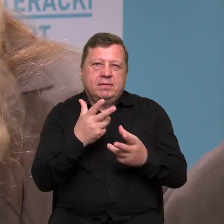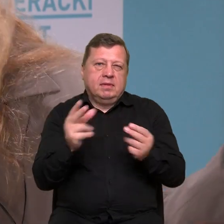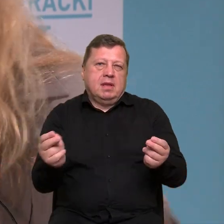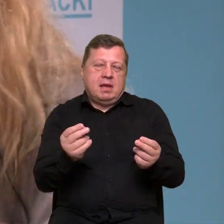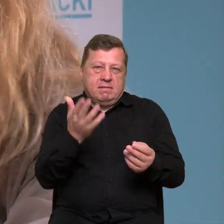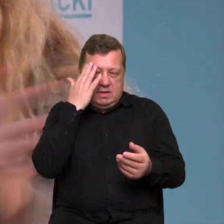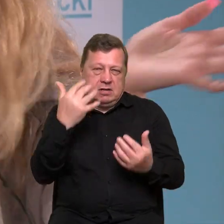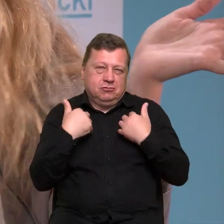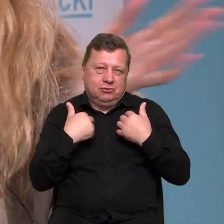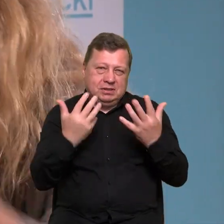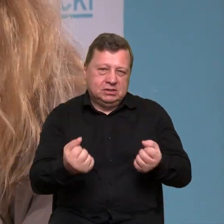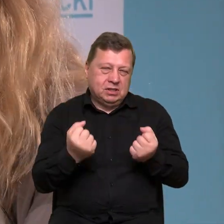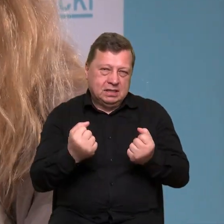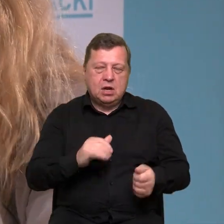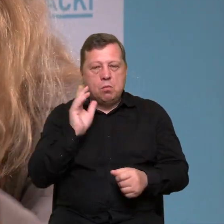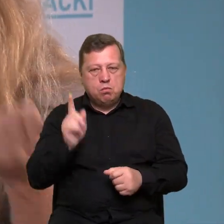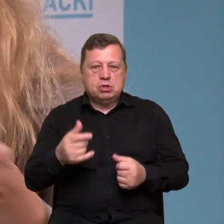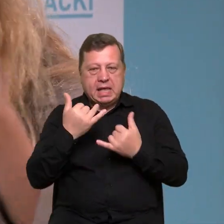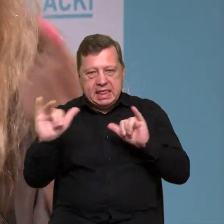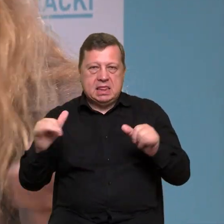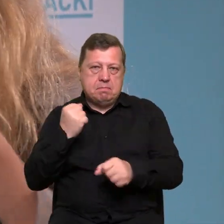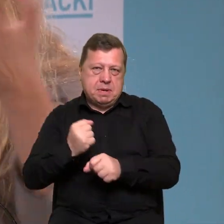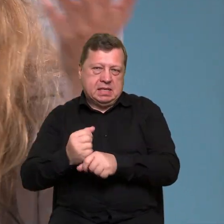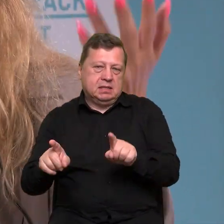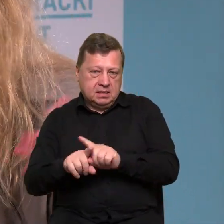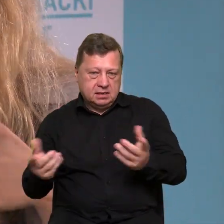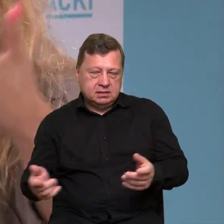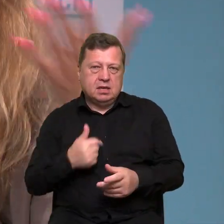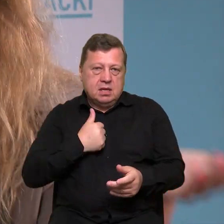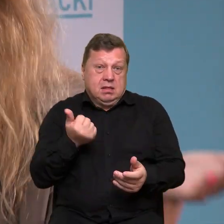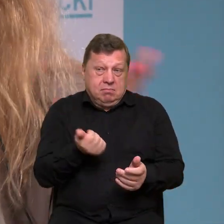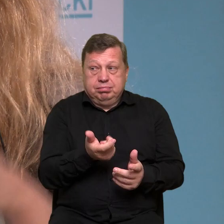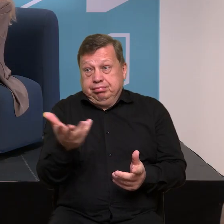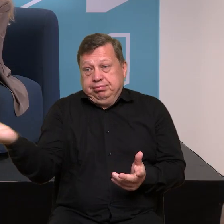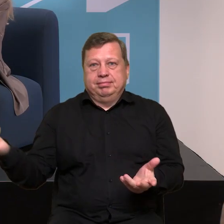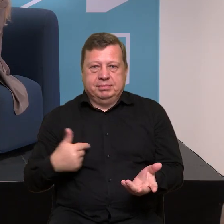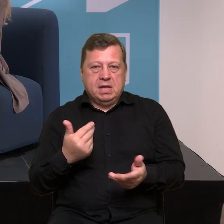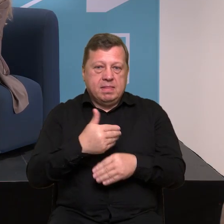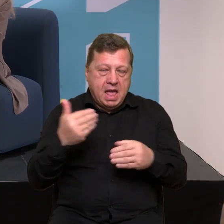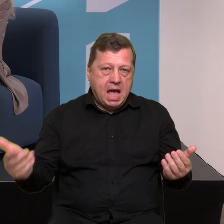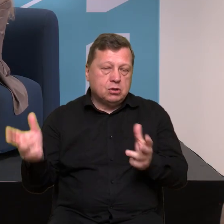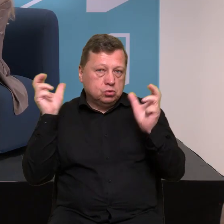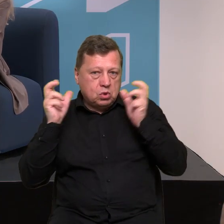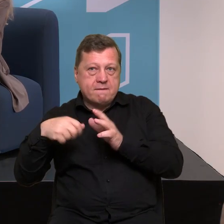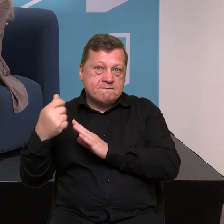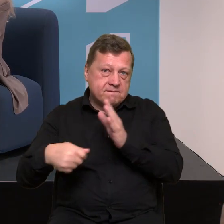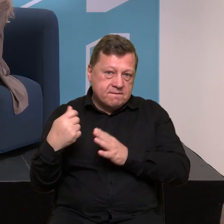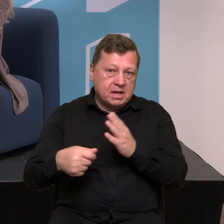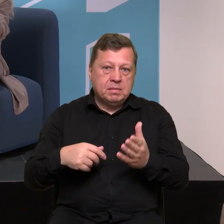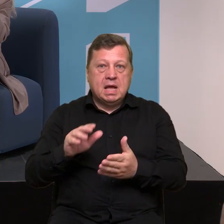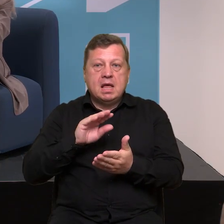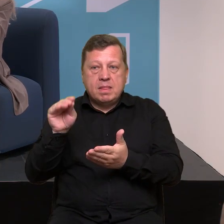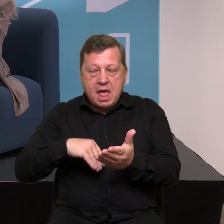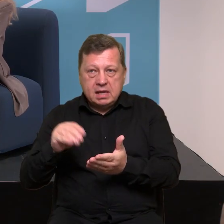przeżyła, tylko muszę każdą pracę przejmować. I tak tutaj powstało to, że jest tyle rzeczy. Teatr, słuchowiska, film, piszę